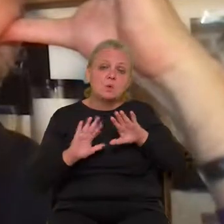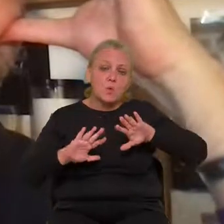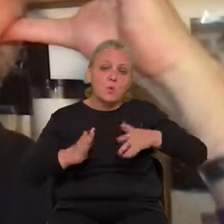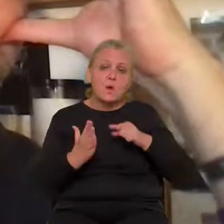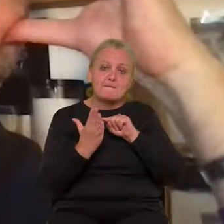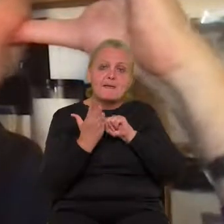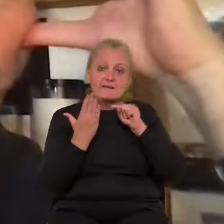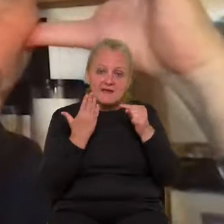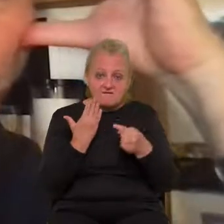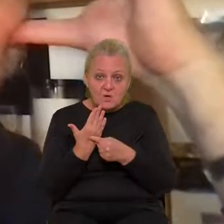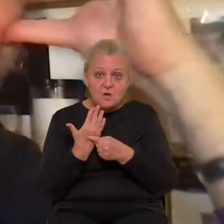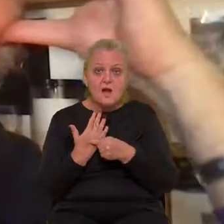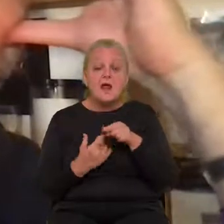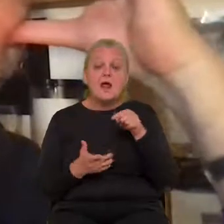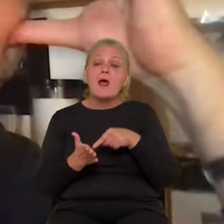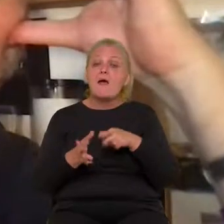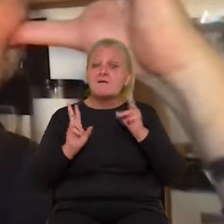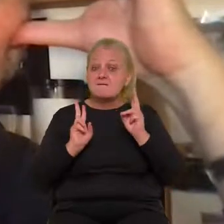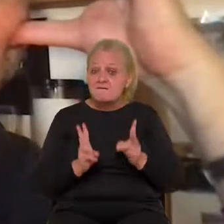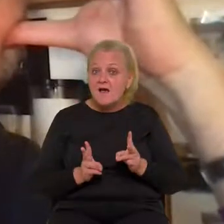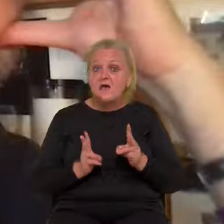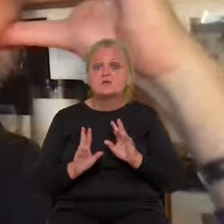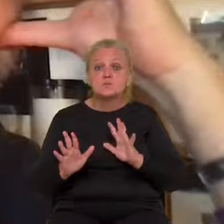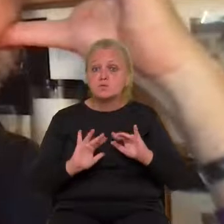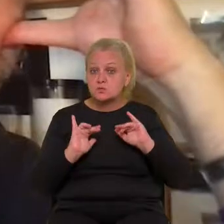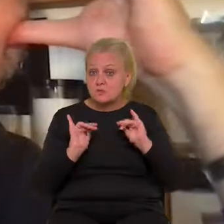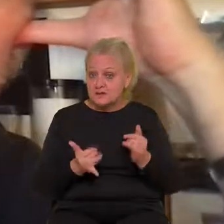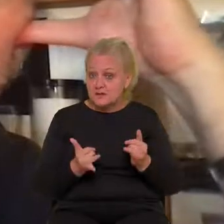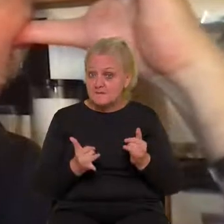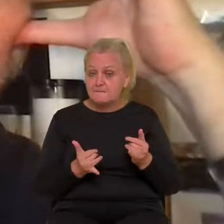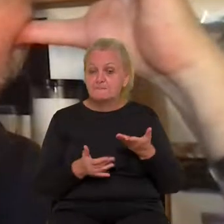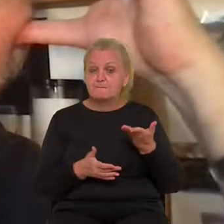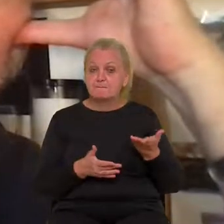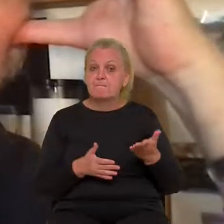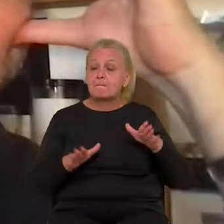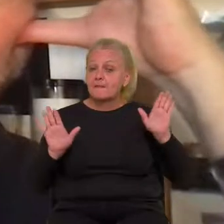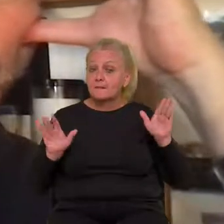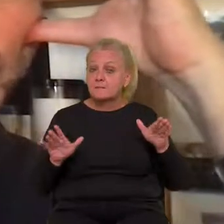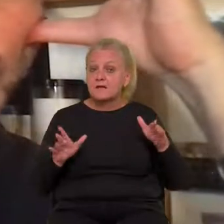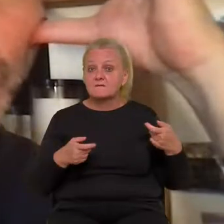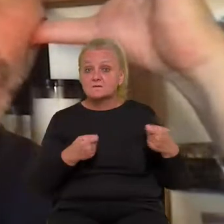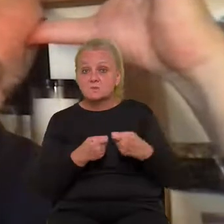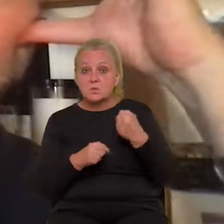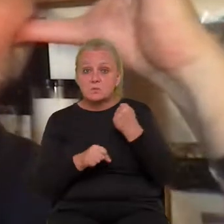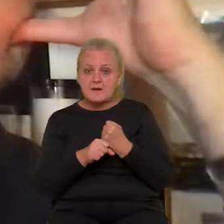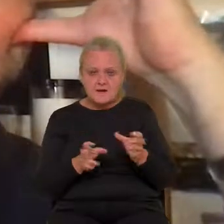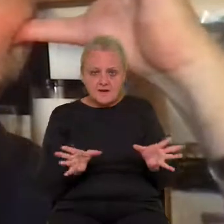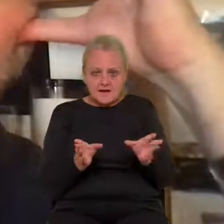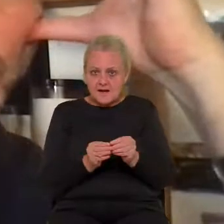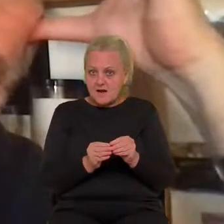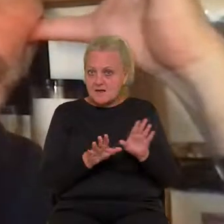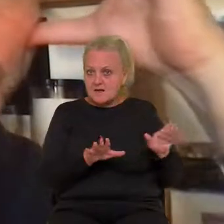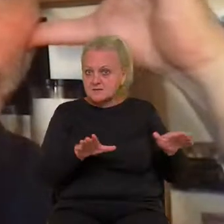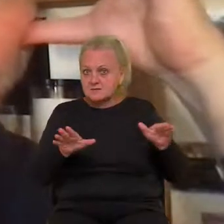metaforą. Ponadto fakt, w jaki sposób ptaki współpracują z sobą.